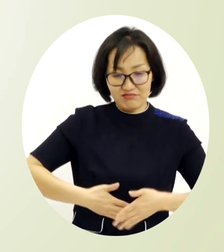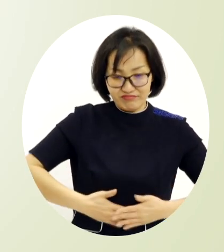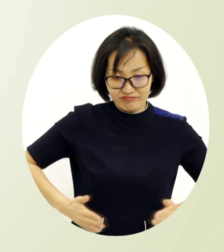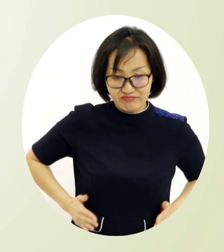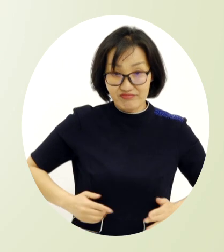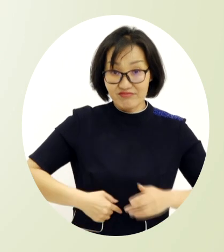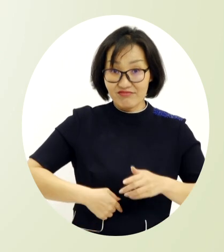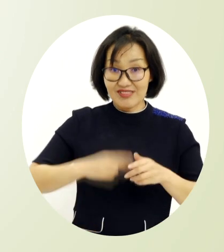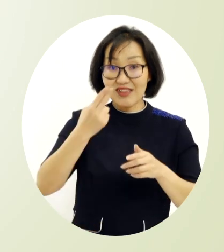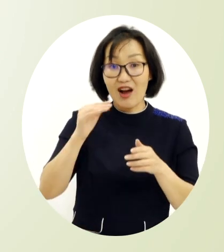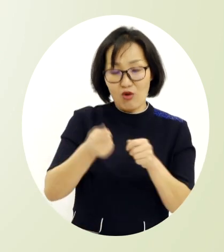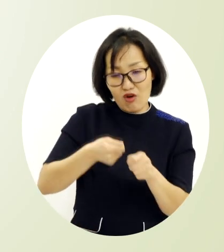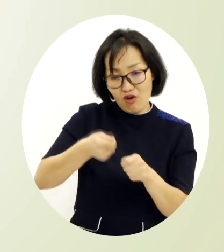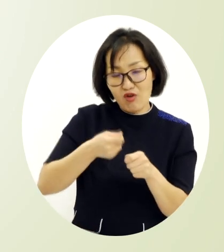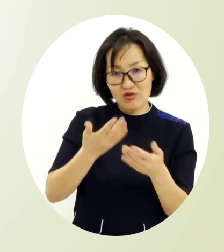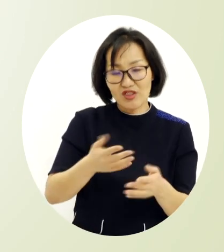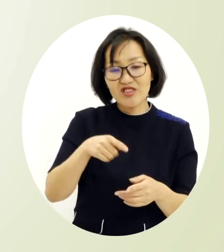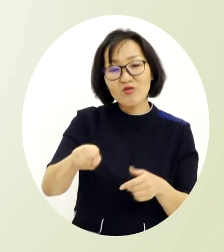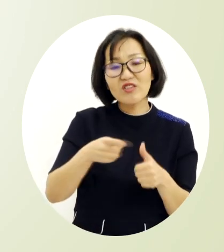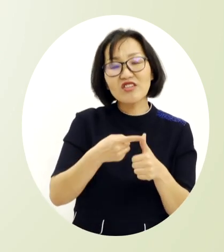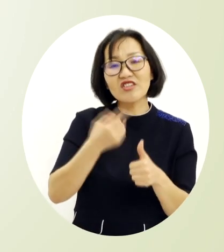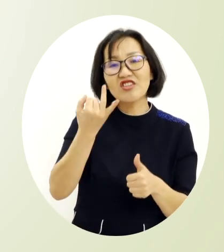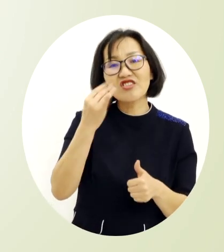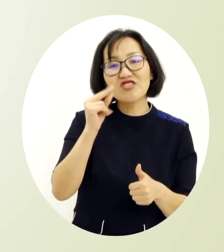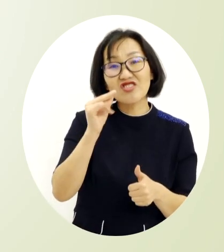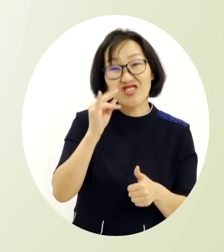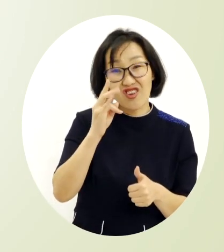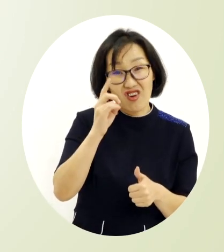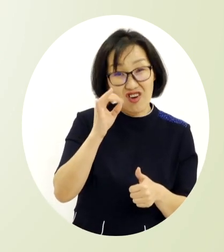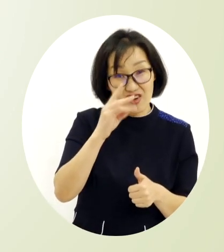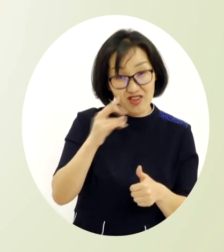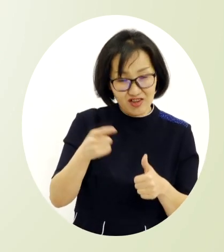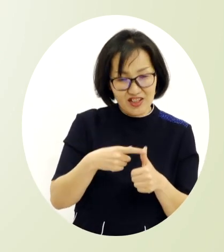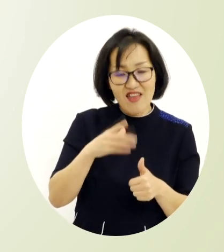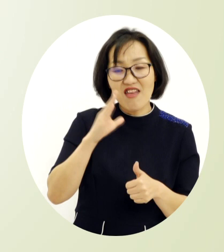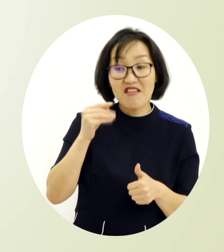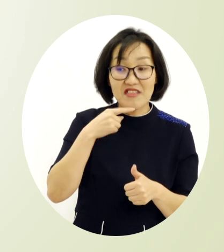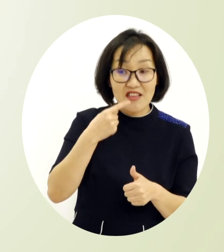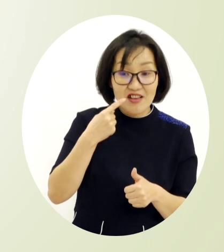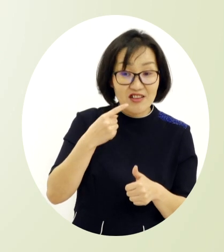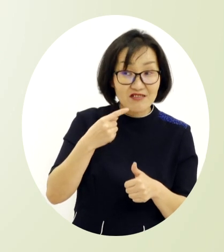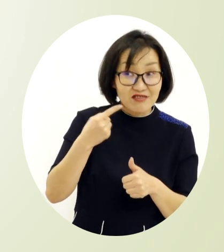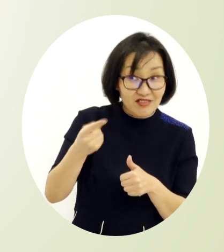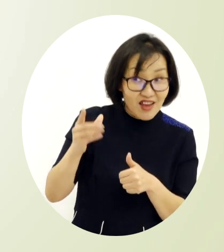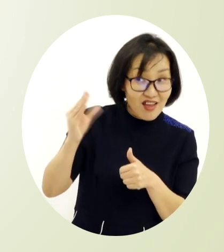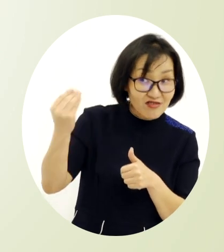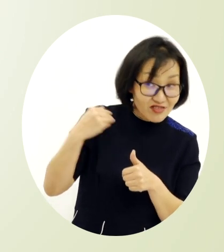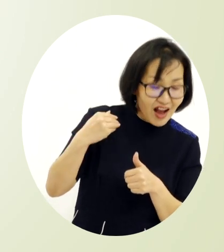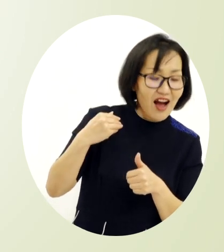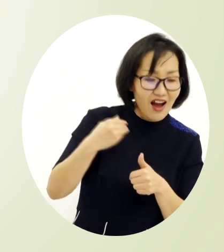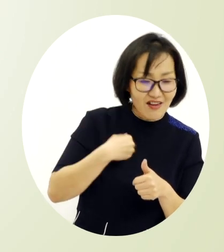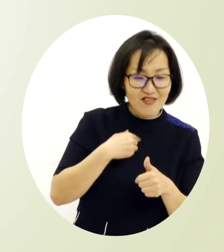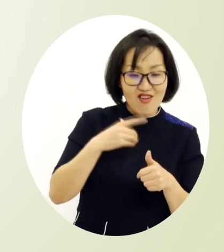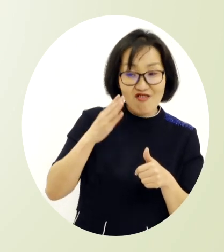нэрийг ичин хорлоо гэдэг. Хонь хургалах цаг дөхөж байгаа учраа ээжийнхээ хэлснээр бяцхан охин хурганы